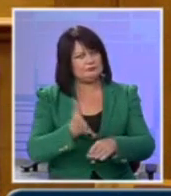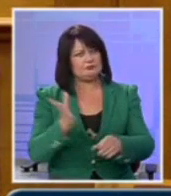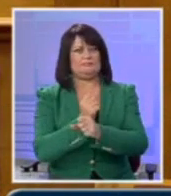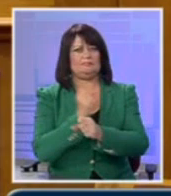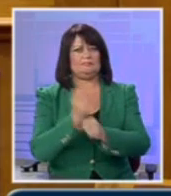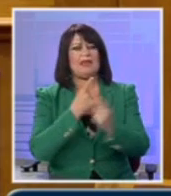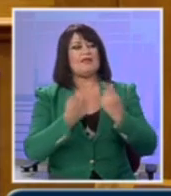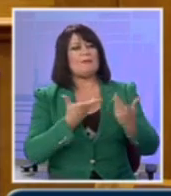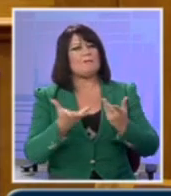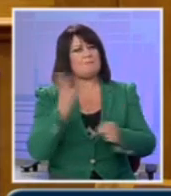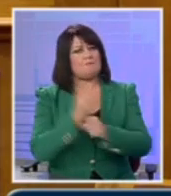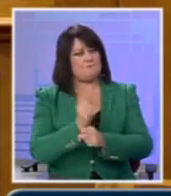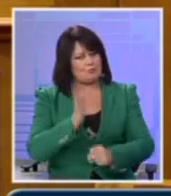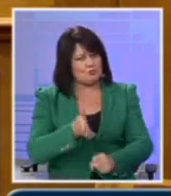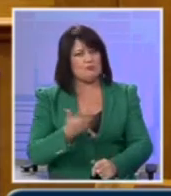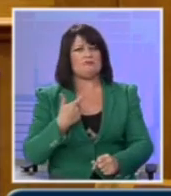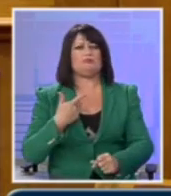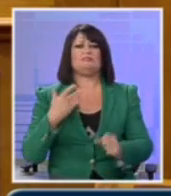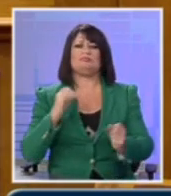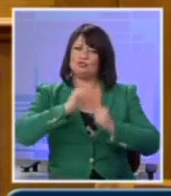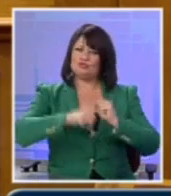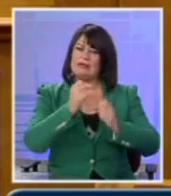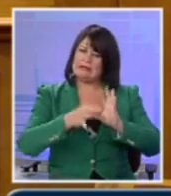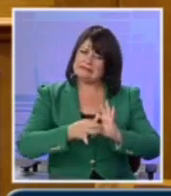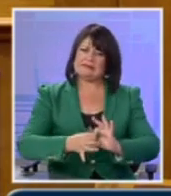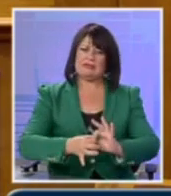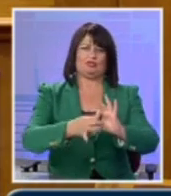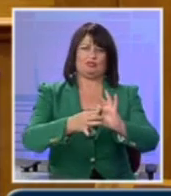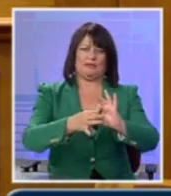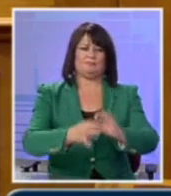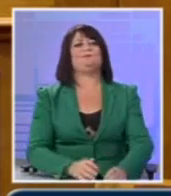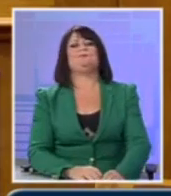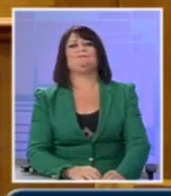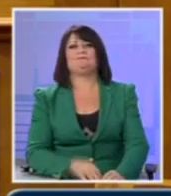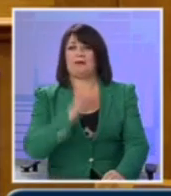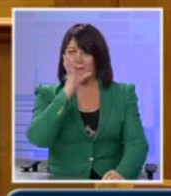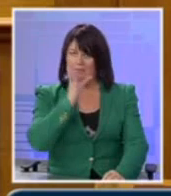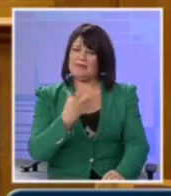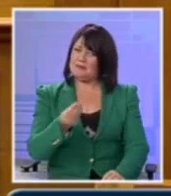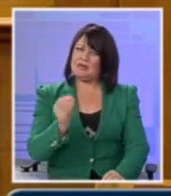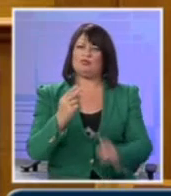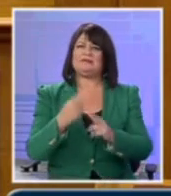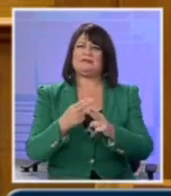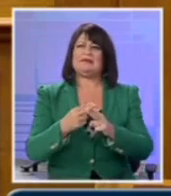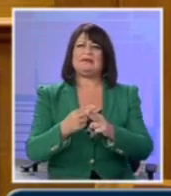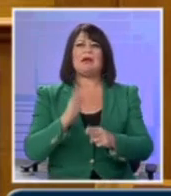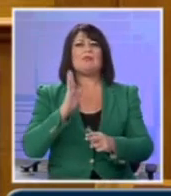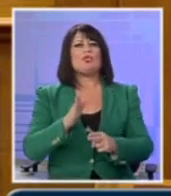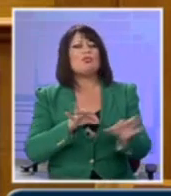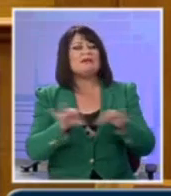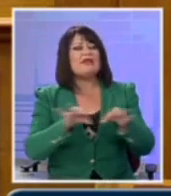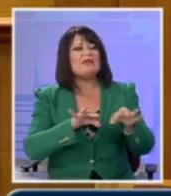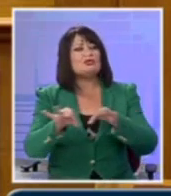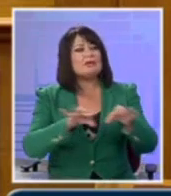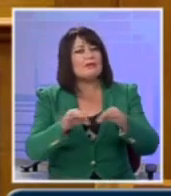της διαπραγμάτευσης και γι' αυτό η μάχη και η προσπάθεια θα συνεχιστεί. Όντως υπάρχουν επίσης σημαντικά περιθώρια σχεδιασμού